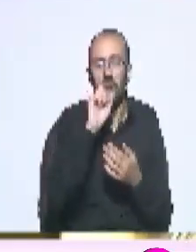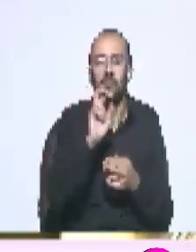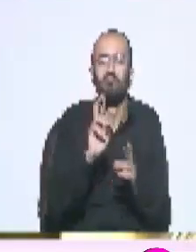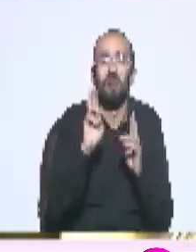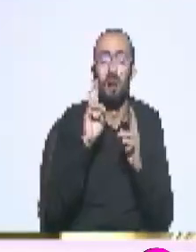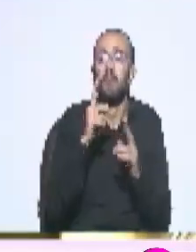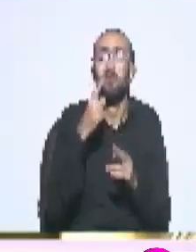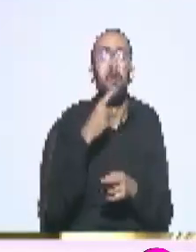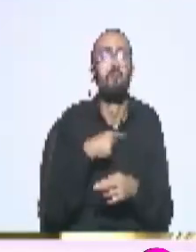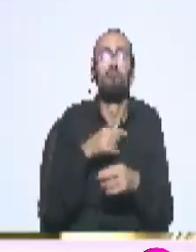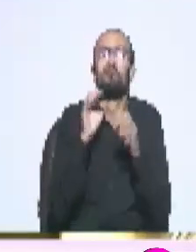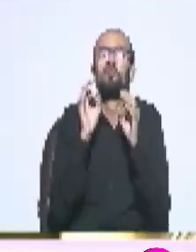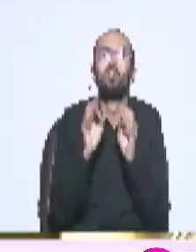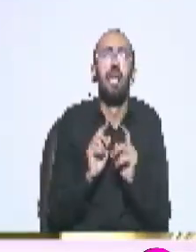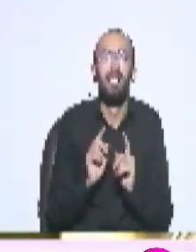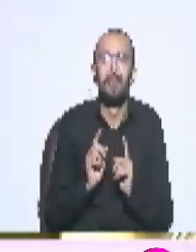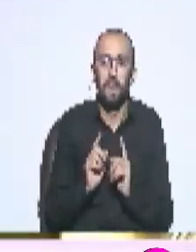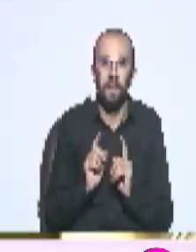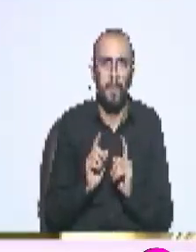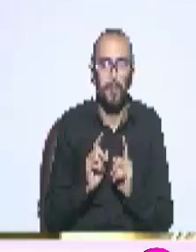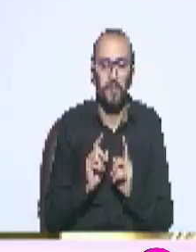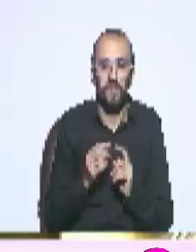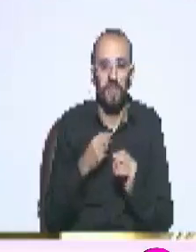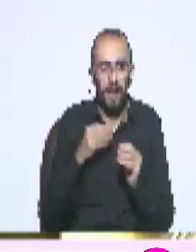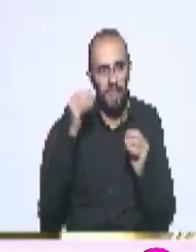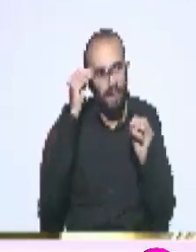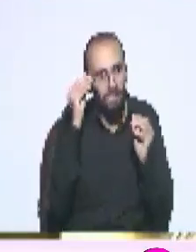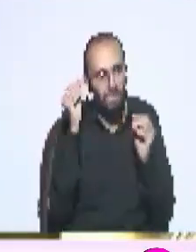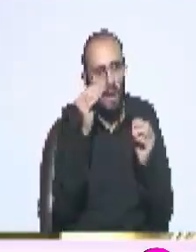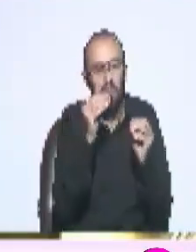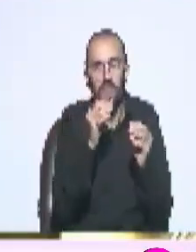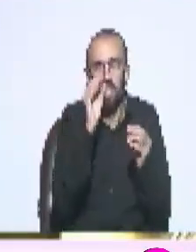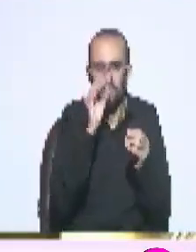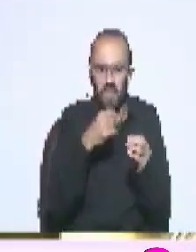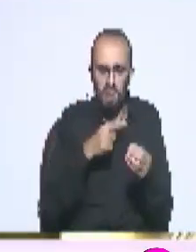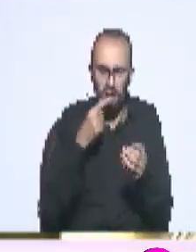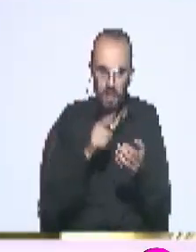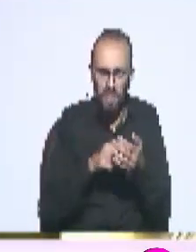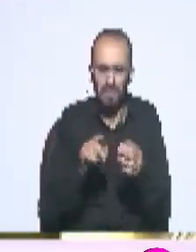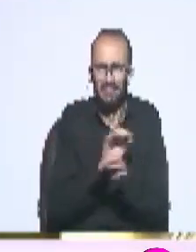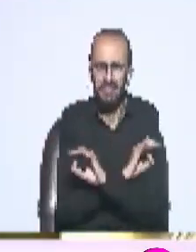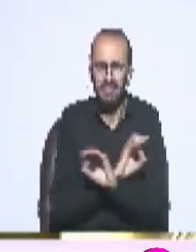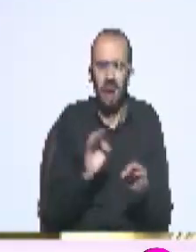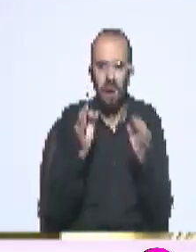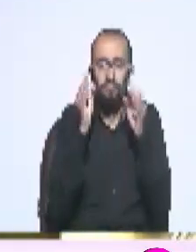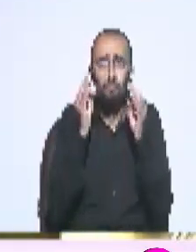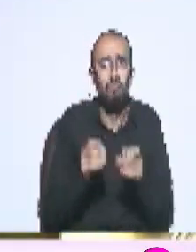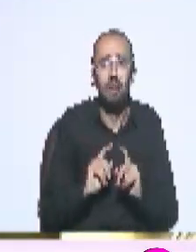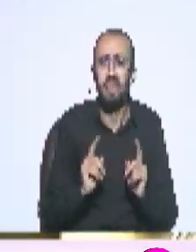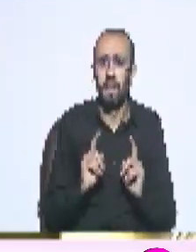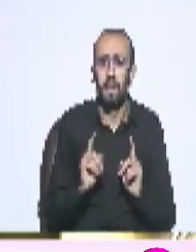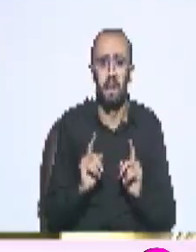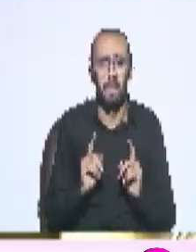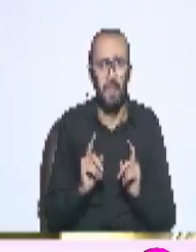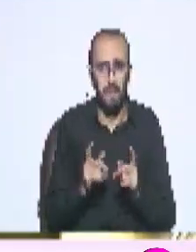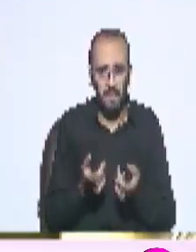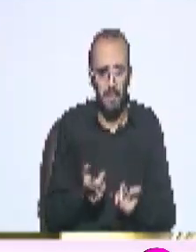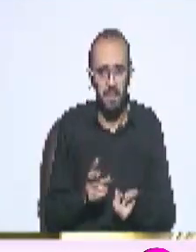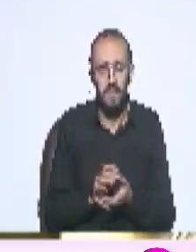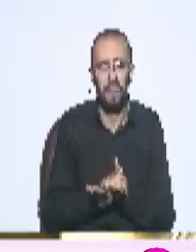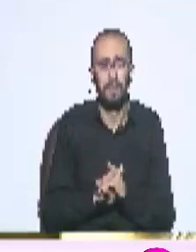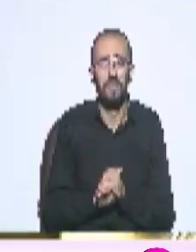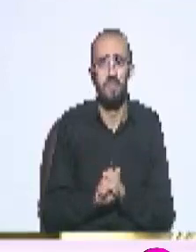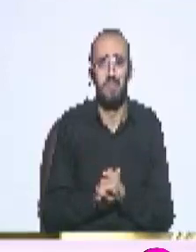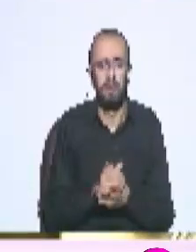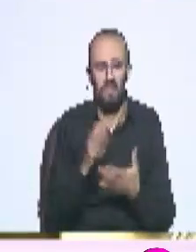لازم ان انا مثلا يكون عندي حاجات ان انا لازم احققها كلها او مش لازم ان انا يعني اوصل